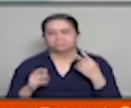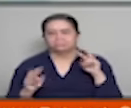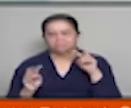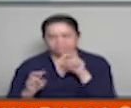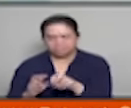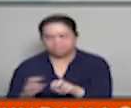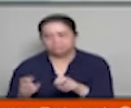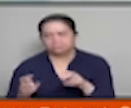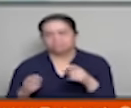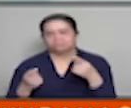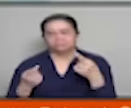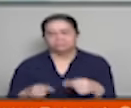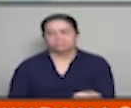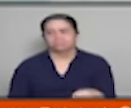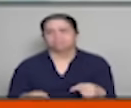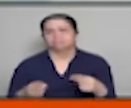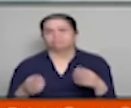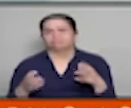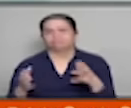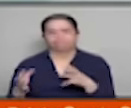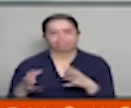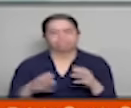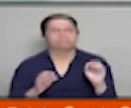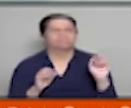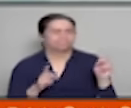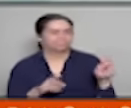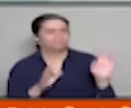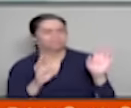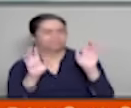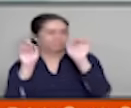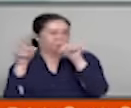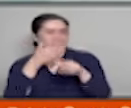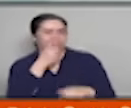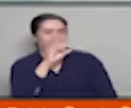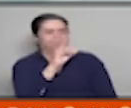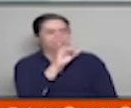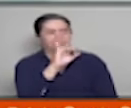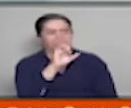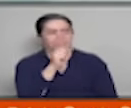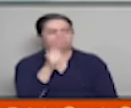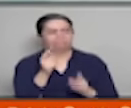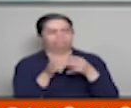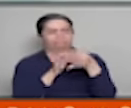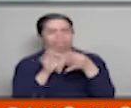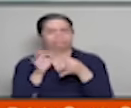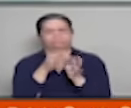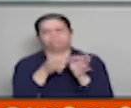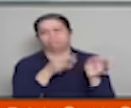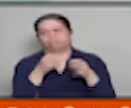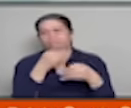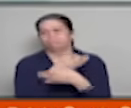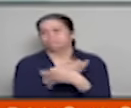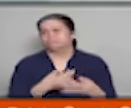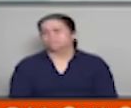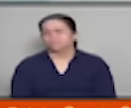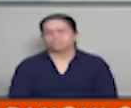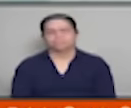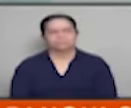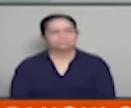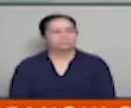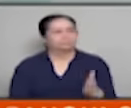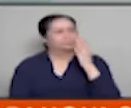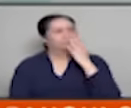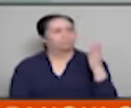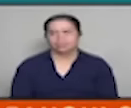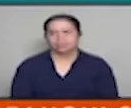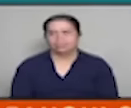po namin sa Japan. Sige po, Chairman. Doon na lang po sa DILG. Magpaliwanagan na lang kayo, ano? Okay? Opo po, sir. Salamat